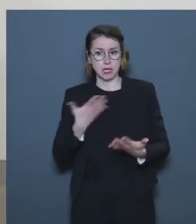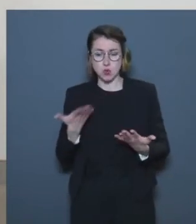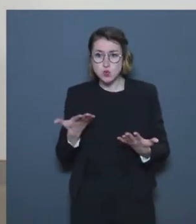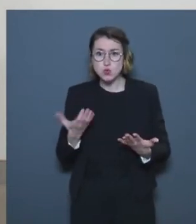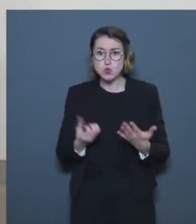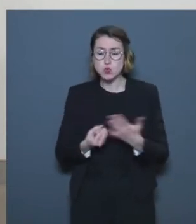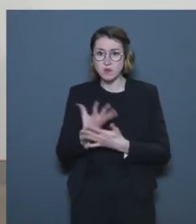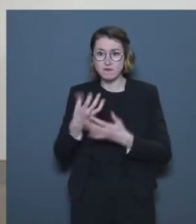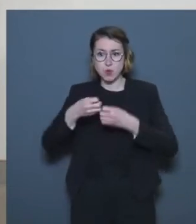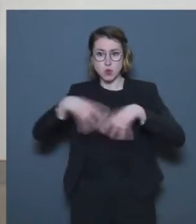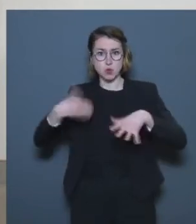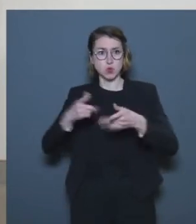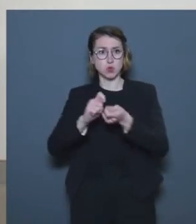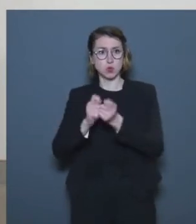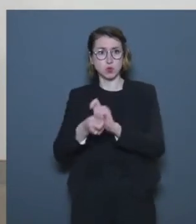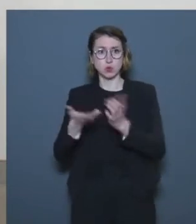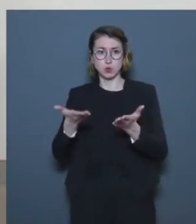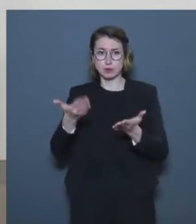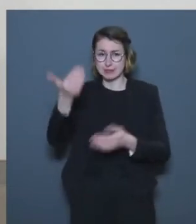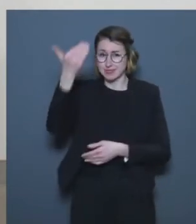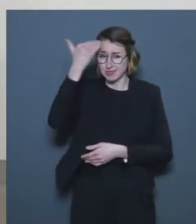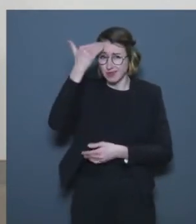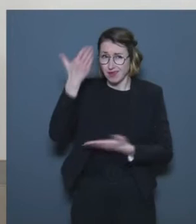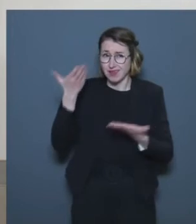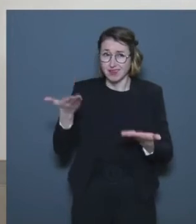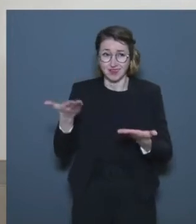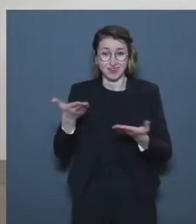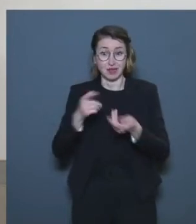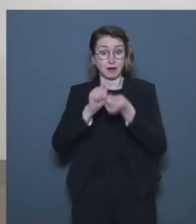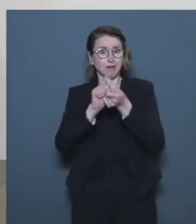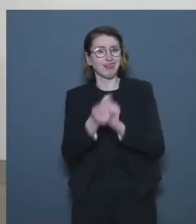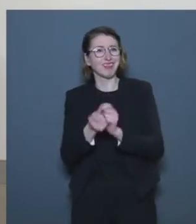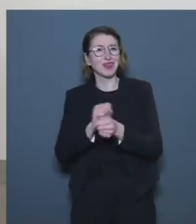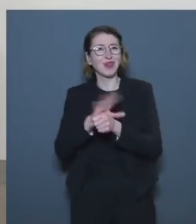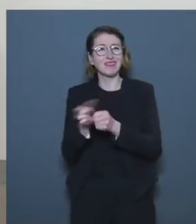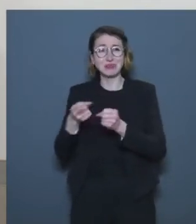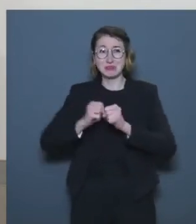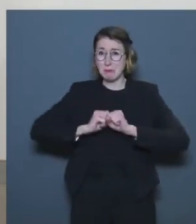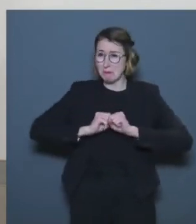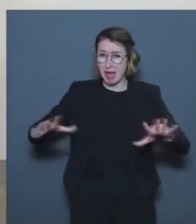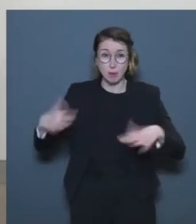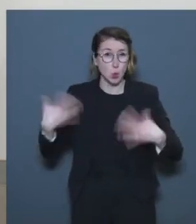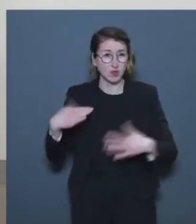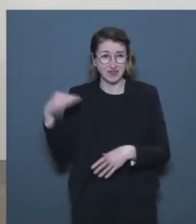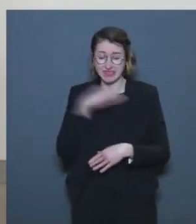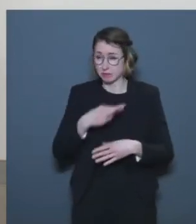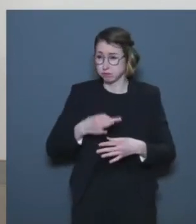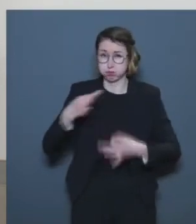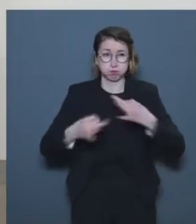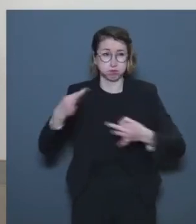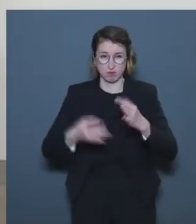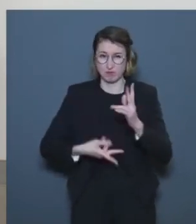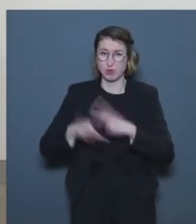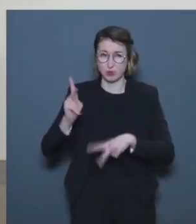cette variante est nettement plus contagieuse, ce qui veut dire qu'elle peut renverser une situation encore plus